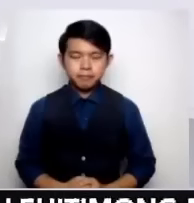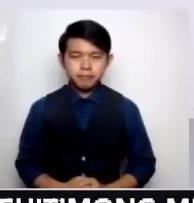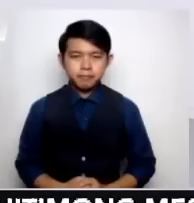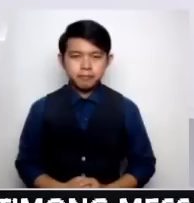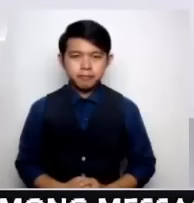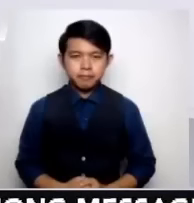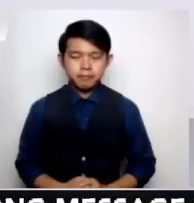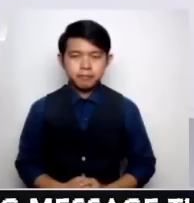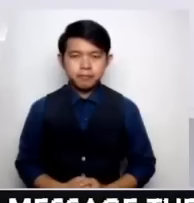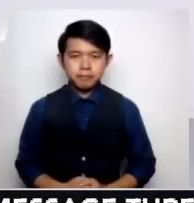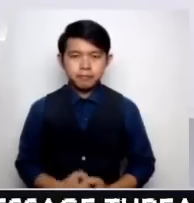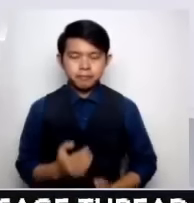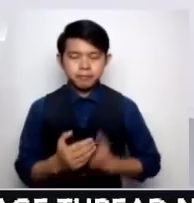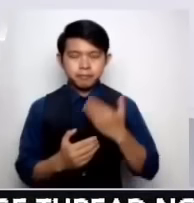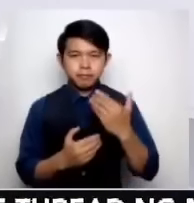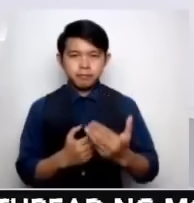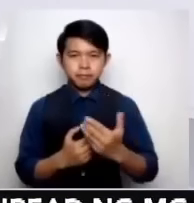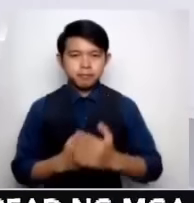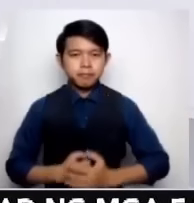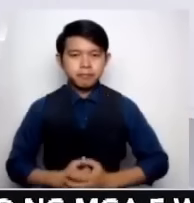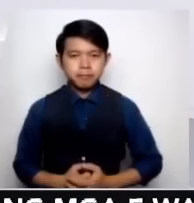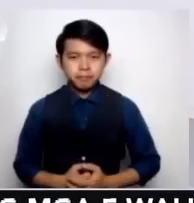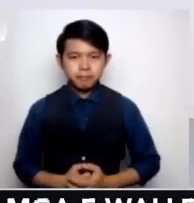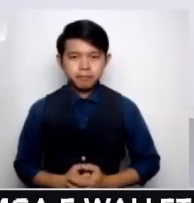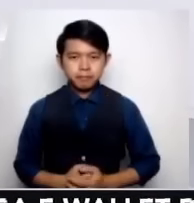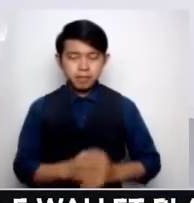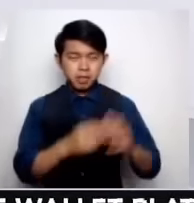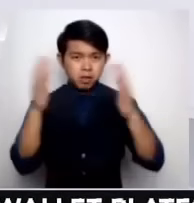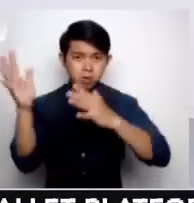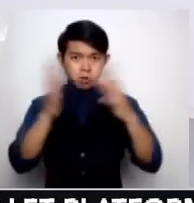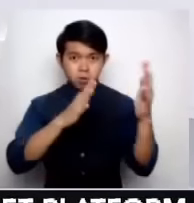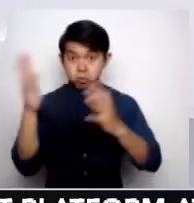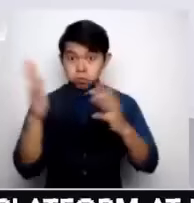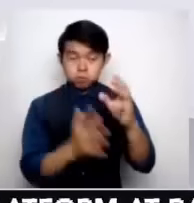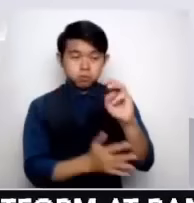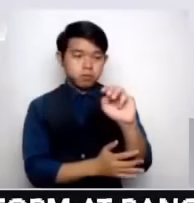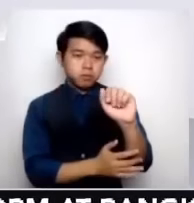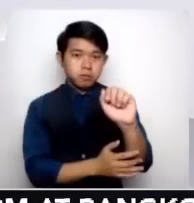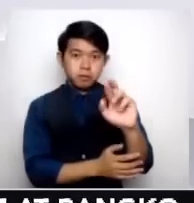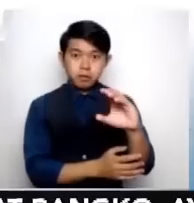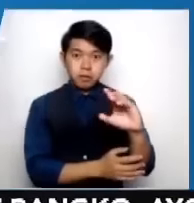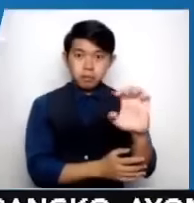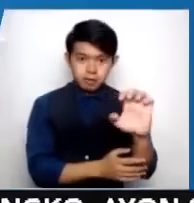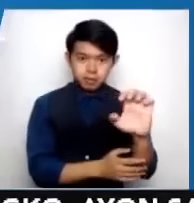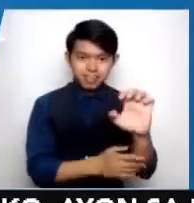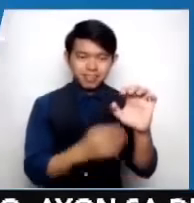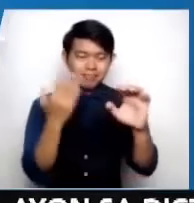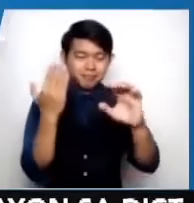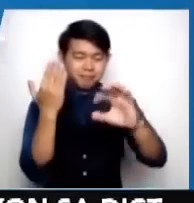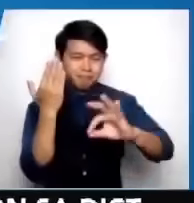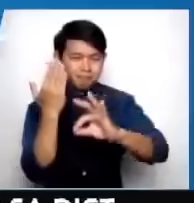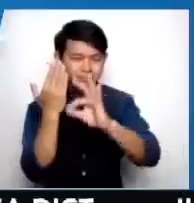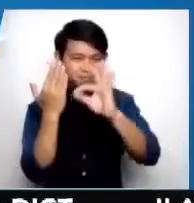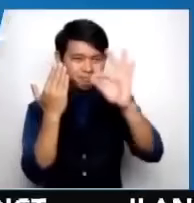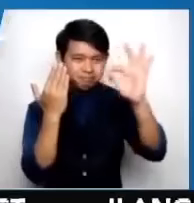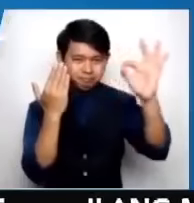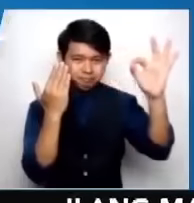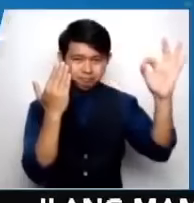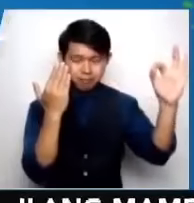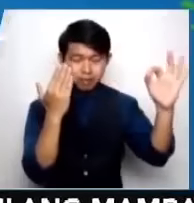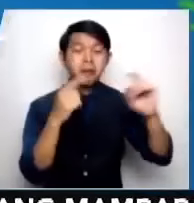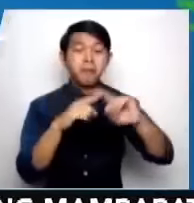ng Philippine Area of Responsibility ang bagyong Marce, asahan pa rin ang mga pag-ulan ngayong weekend. Sa datos ng Metro Weather, may kalat-kalat